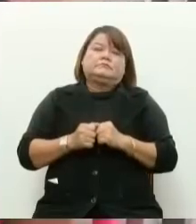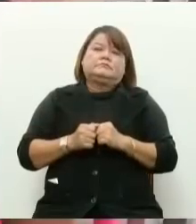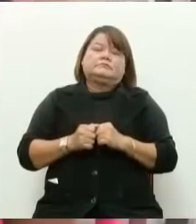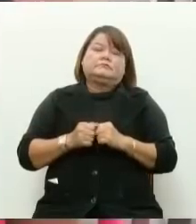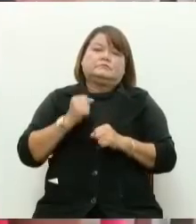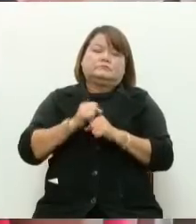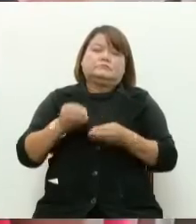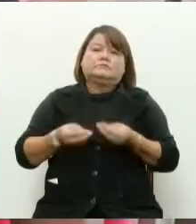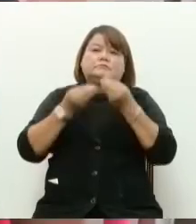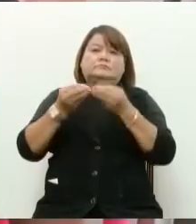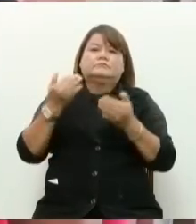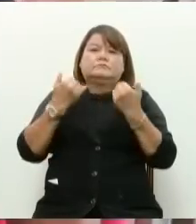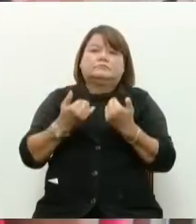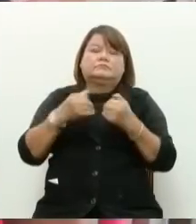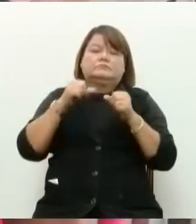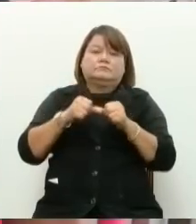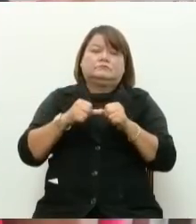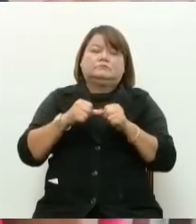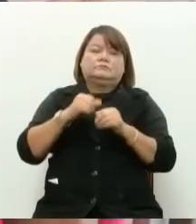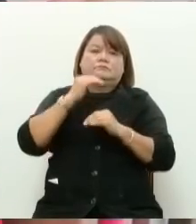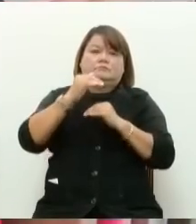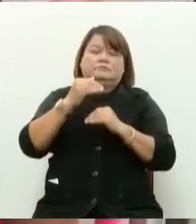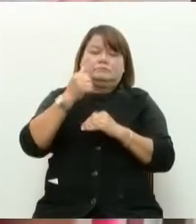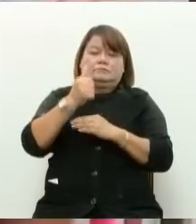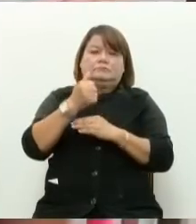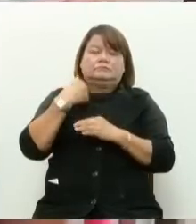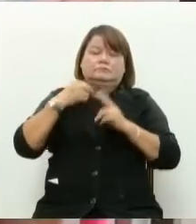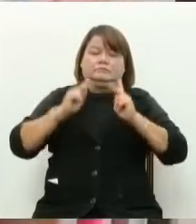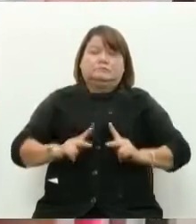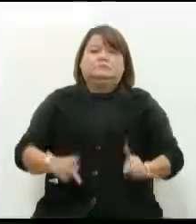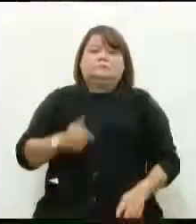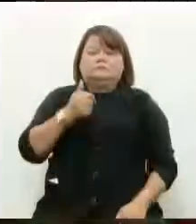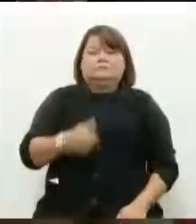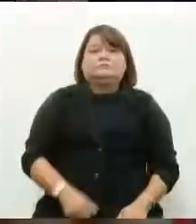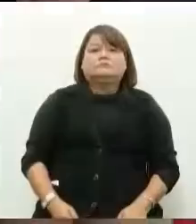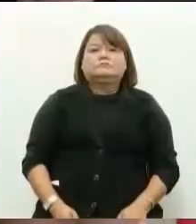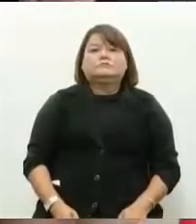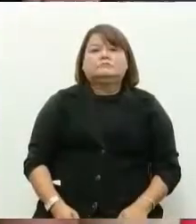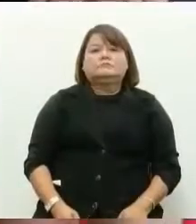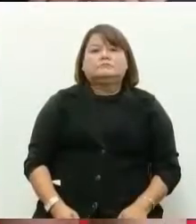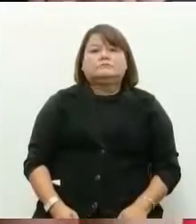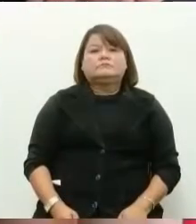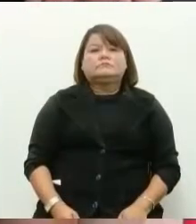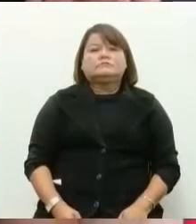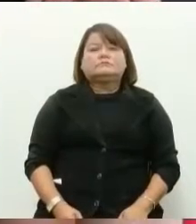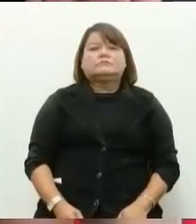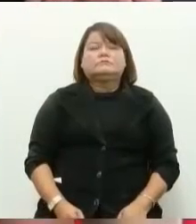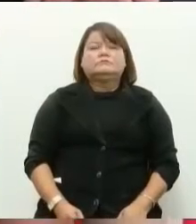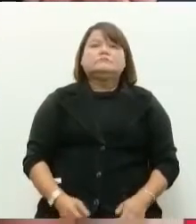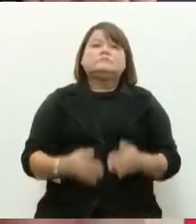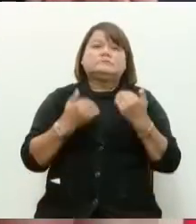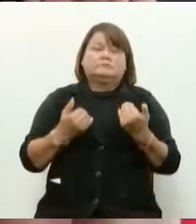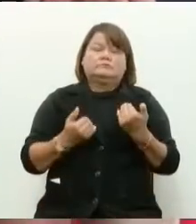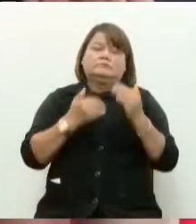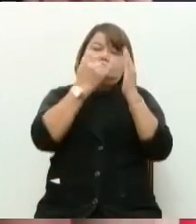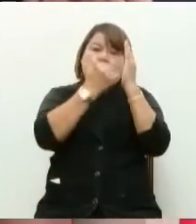อนนี้ก็อยู่ในขั้นตอนที่ดีขึ้นค่ะมีร่างกายดีขึ้นค่ะ ตอนนี้ก็ขั้นต